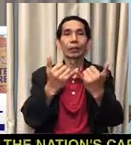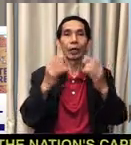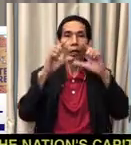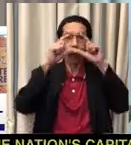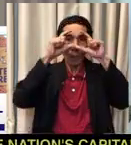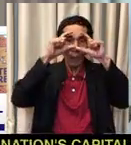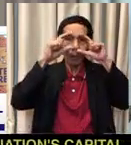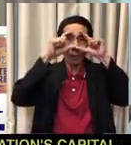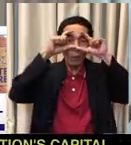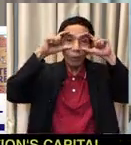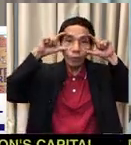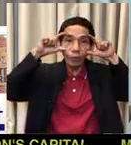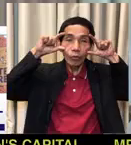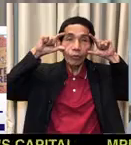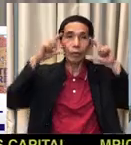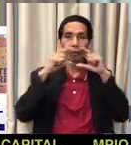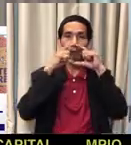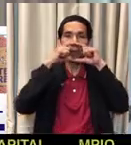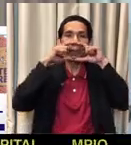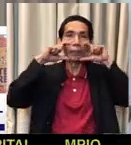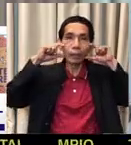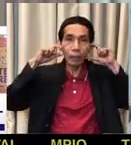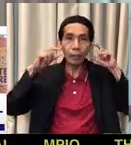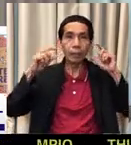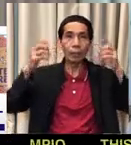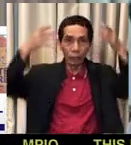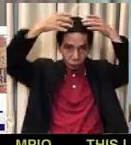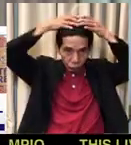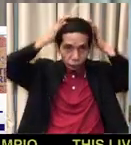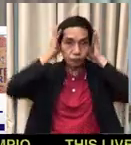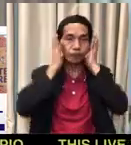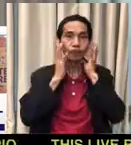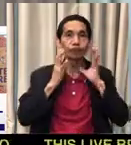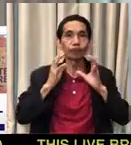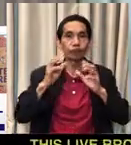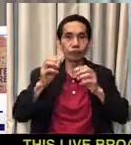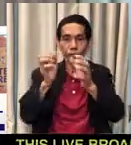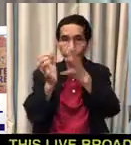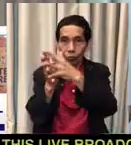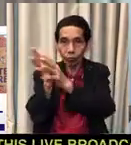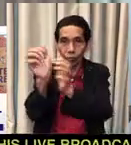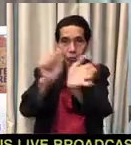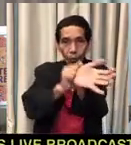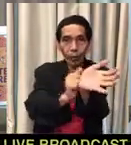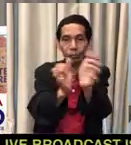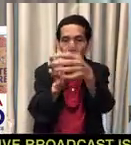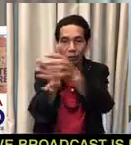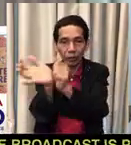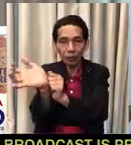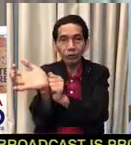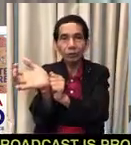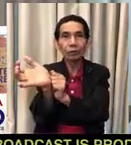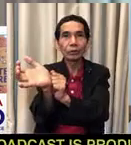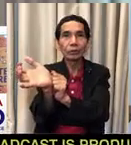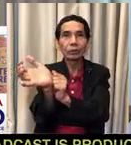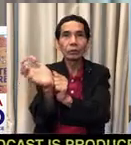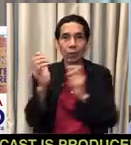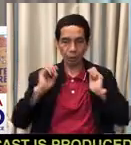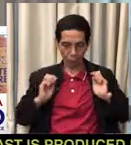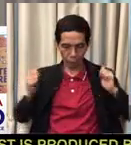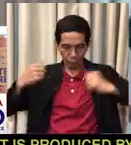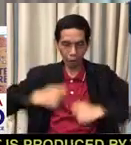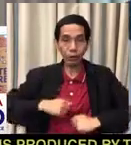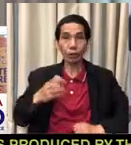goggles, mas yung pambalot sa katawan, guantes, oh, gown,